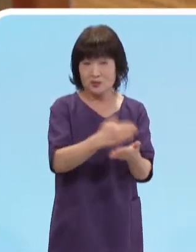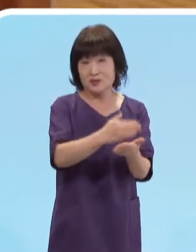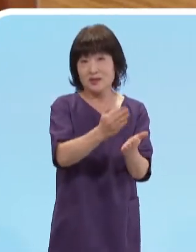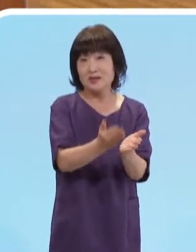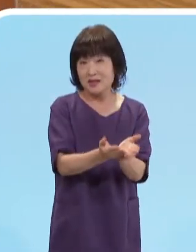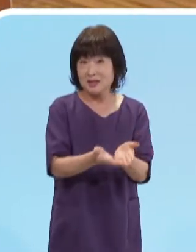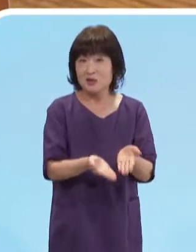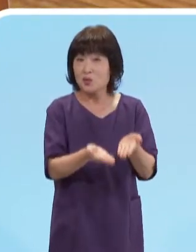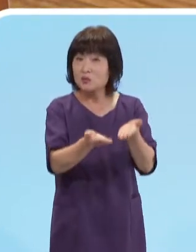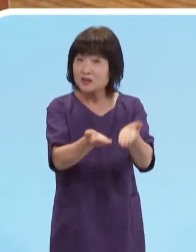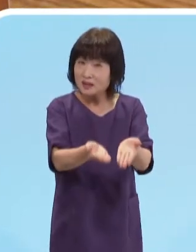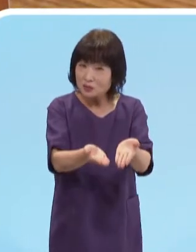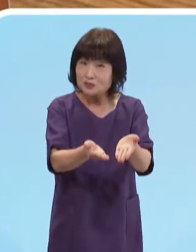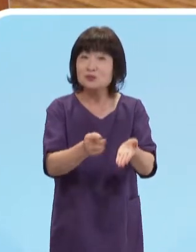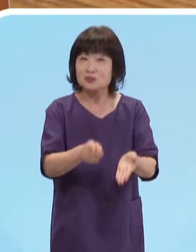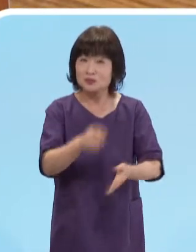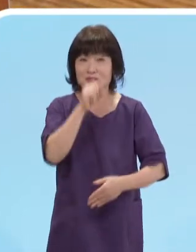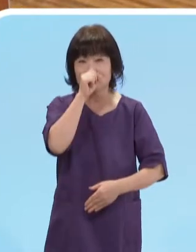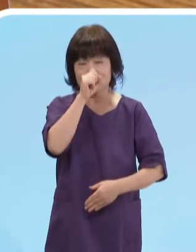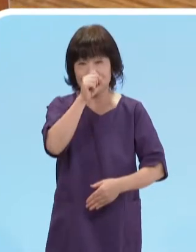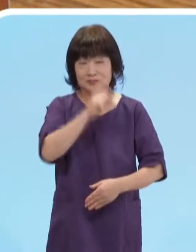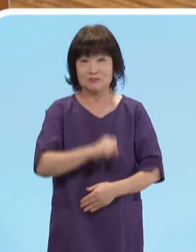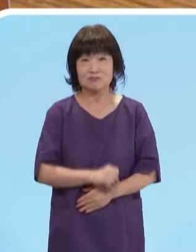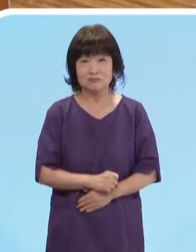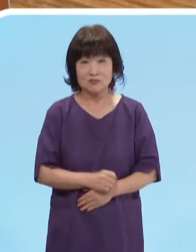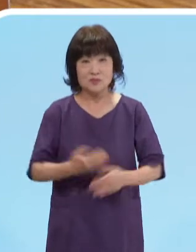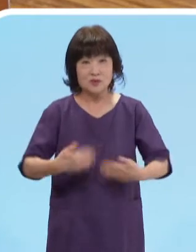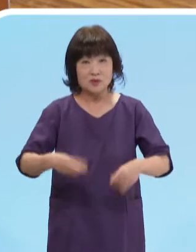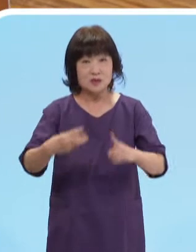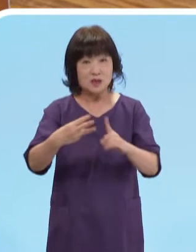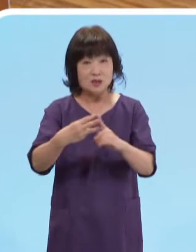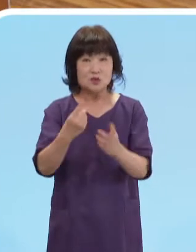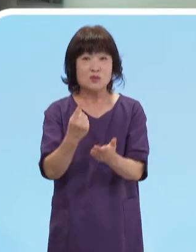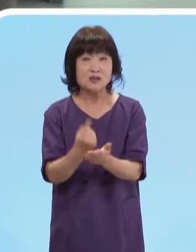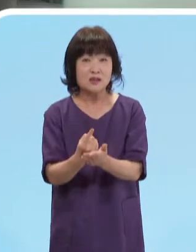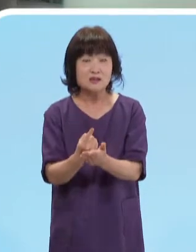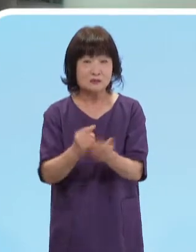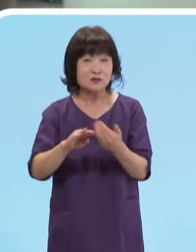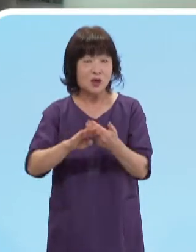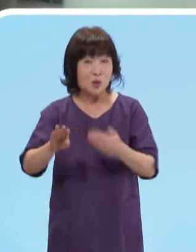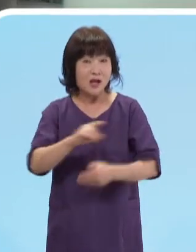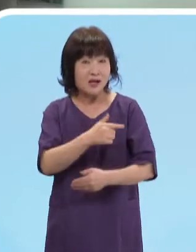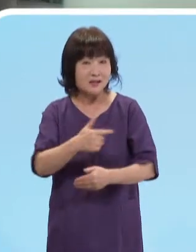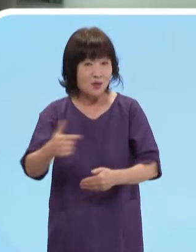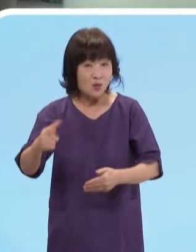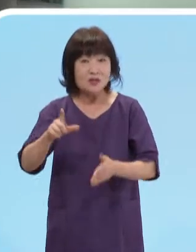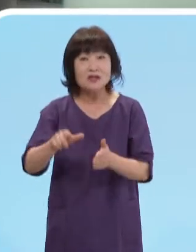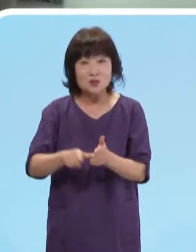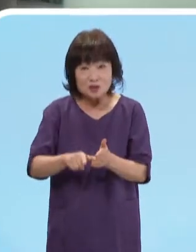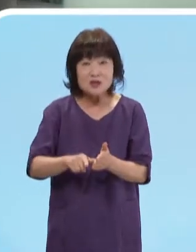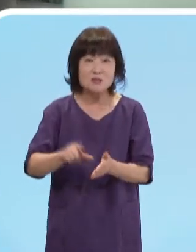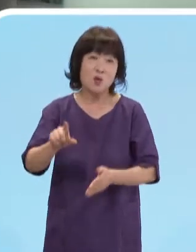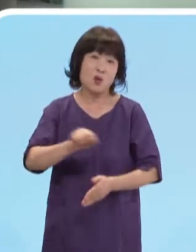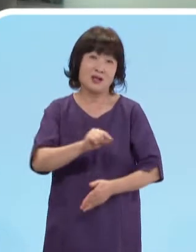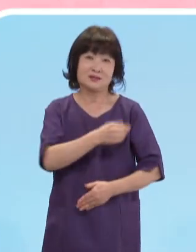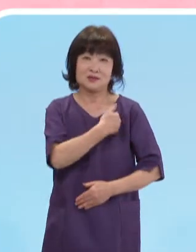懐かしんでいただけるかなと思って、まあ、いろいろな誕生日に限らず使っていただけたらいいなと思います。